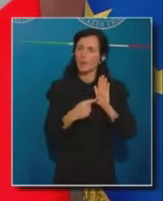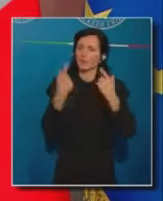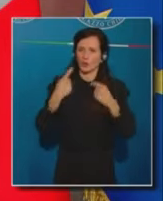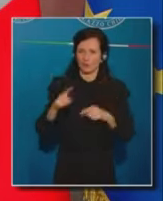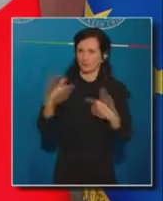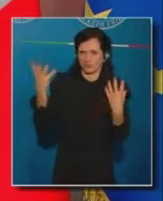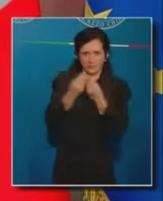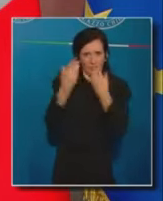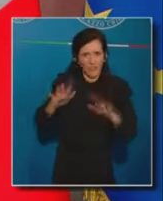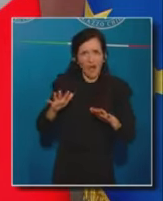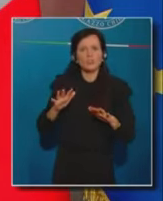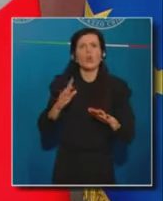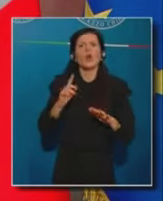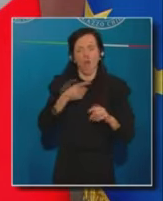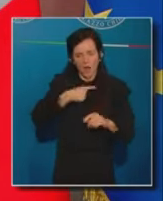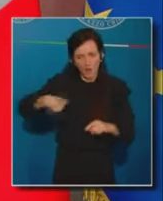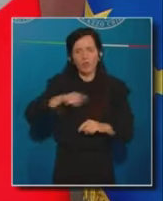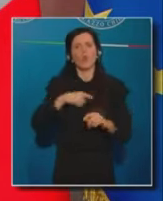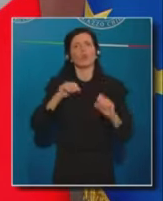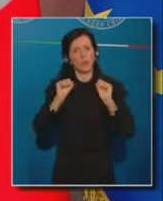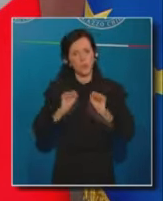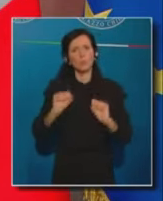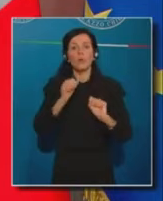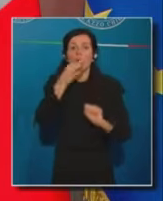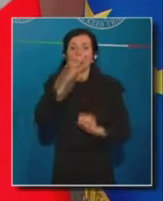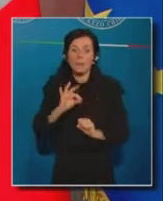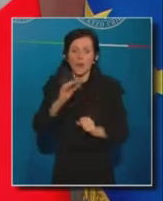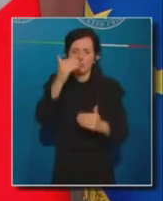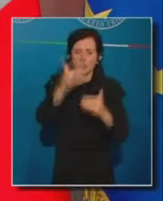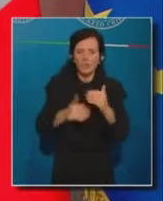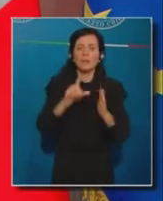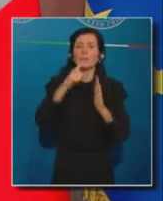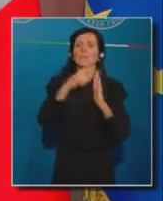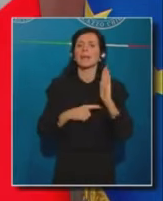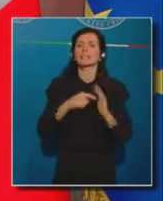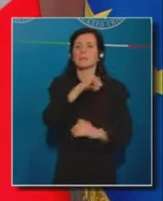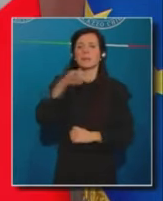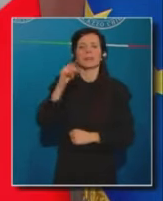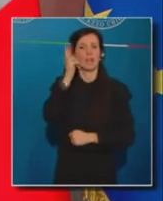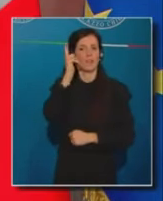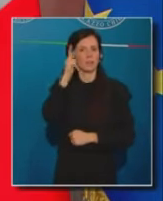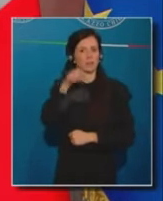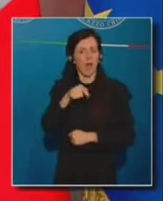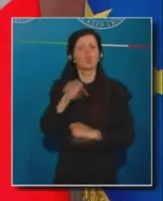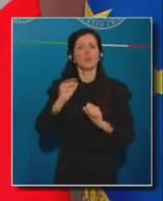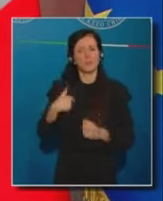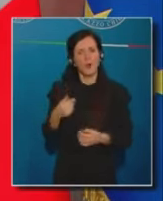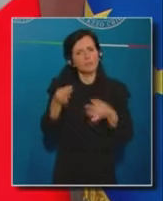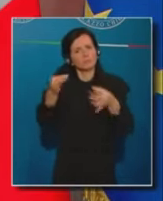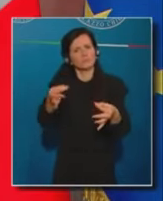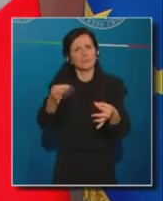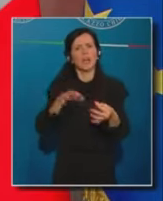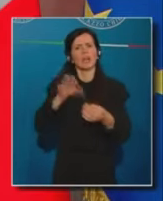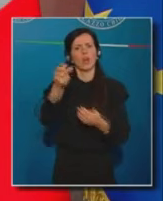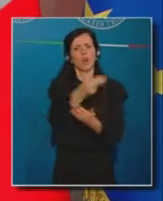poter essere in grado di presentare già a metà febbraio il nostro recovery plan quindi non sono affatto